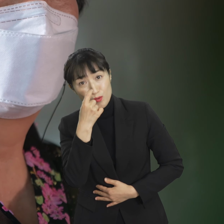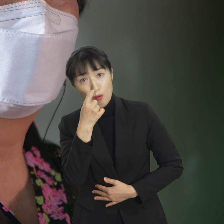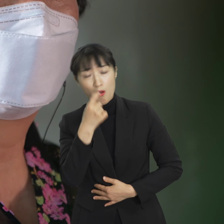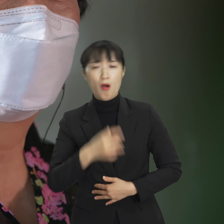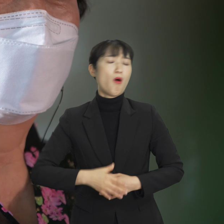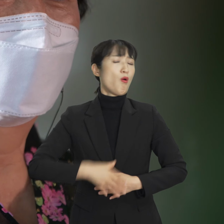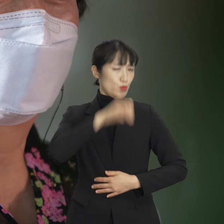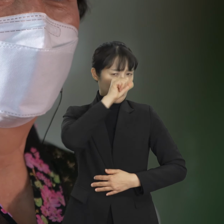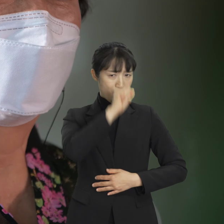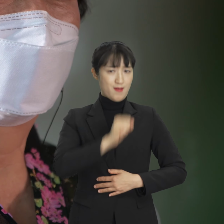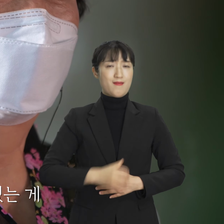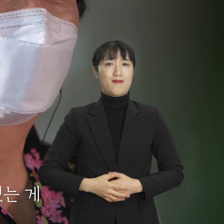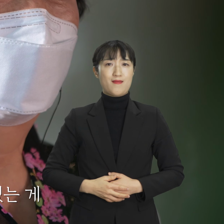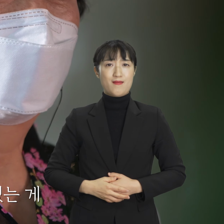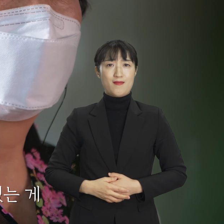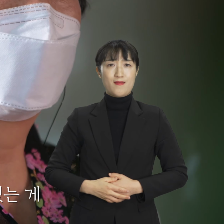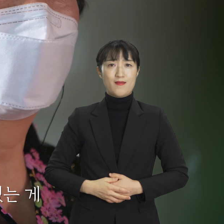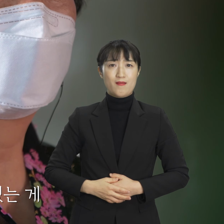좋지요